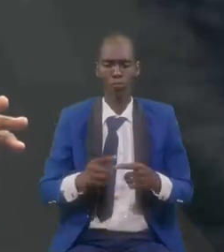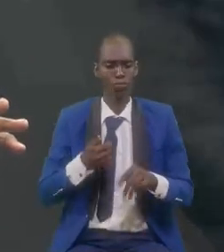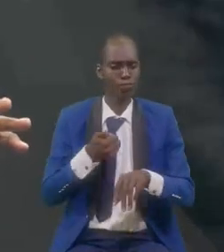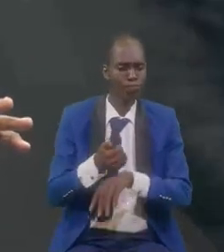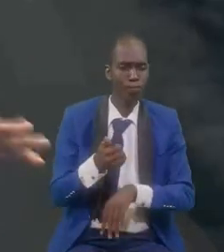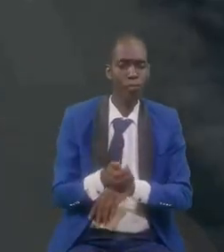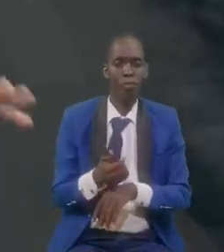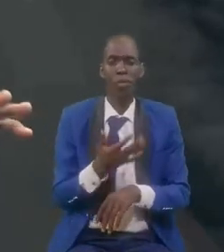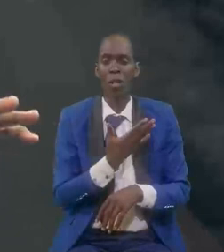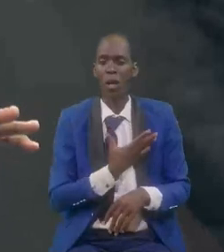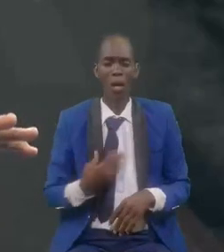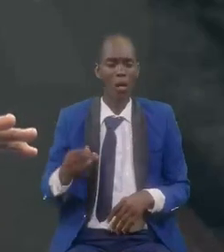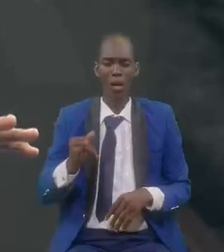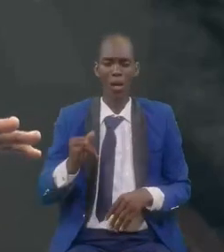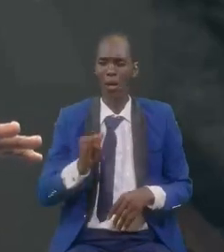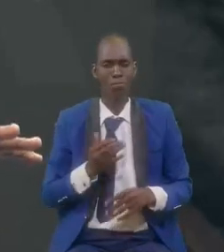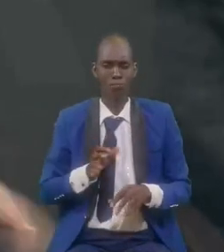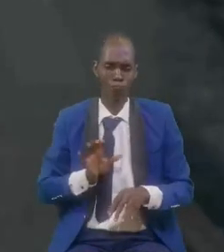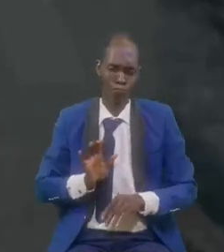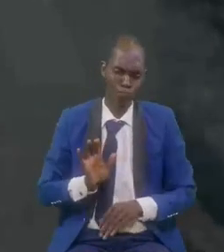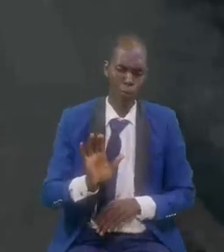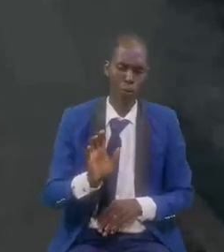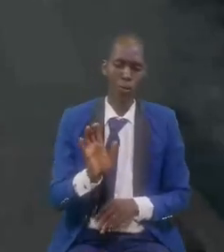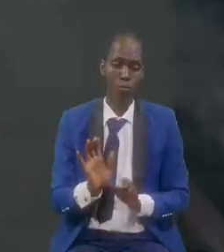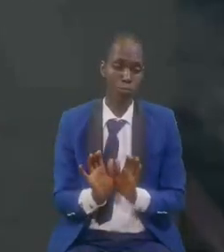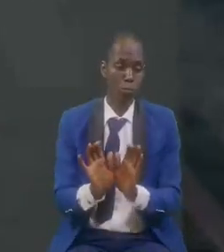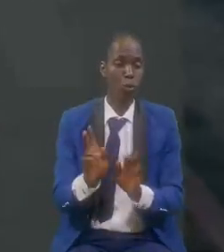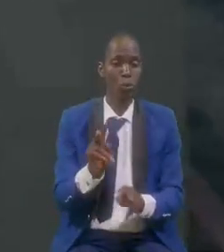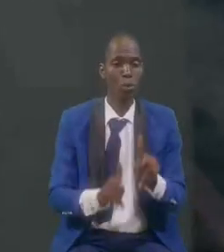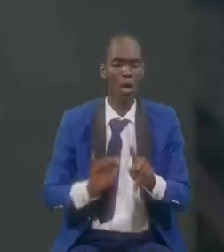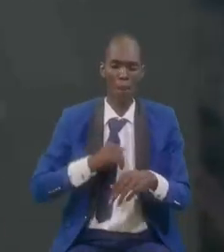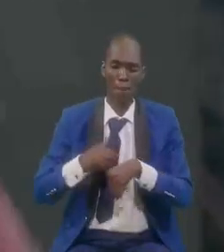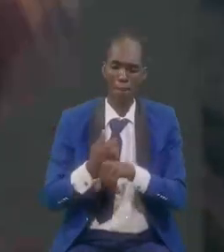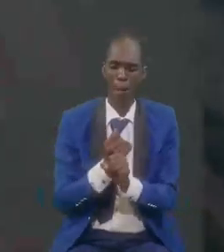Je les obligeais, je les poussais. Et je